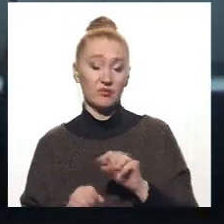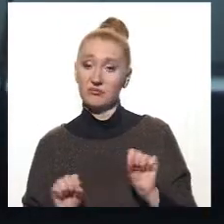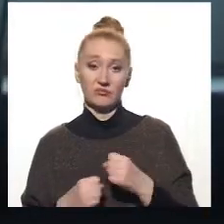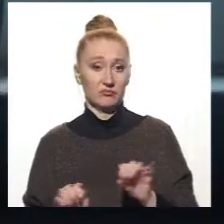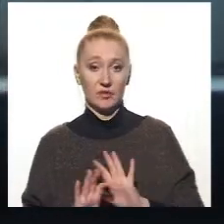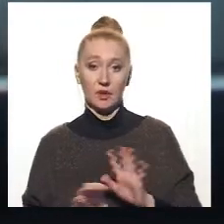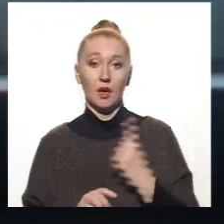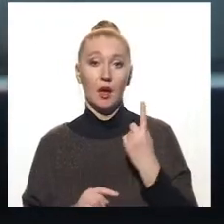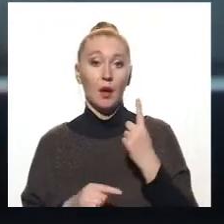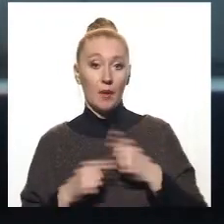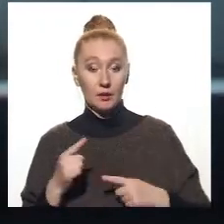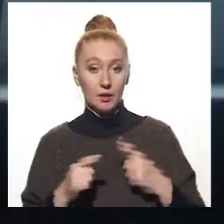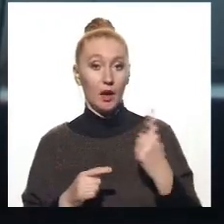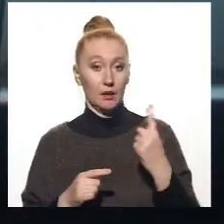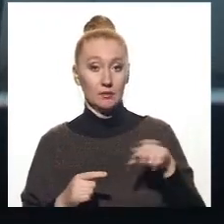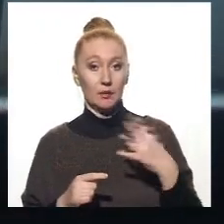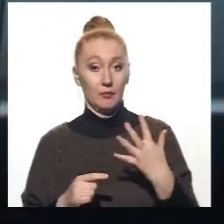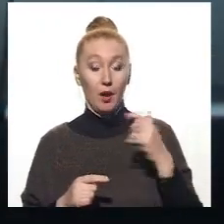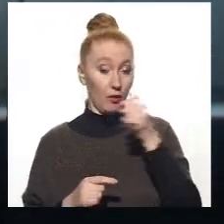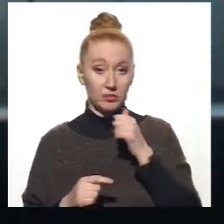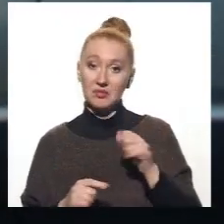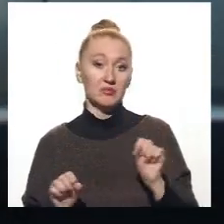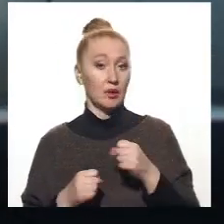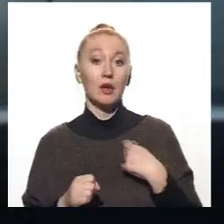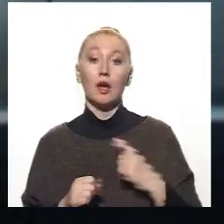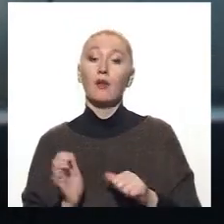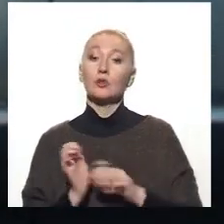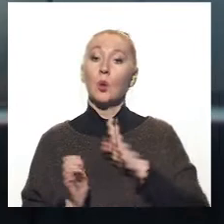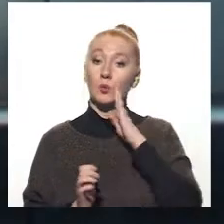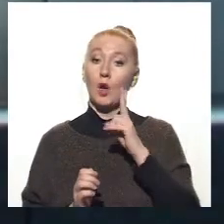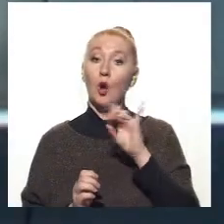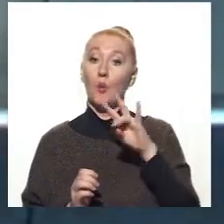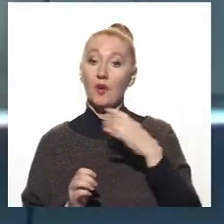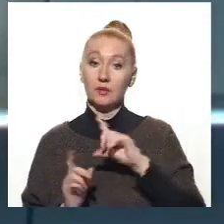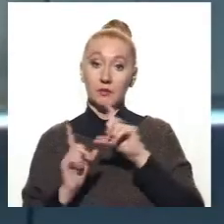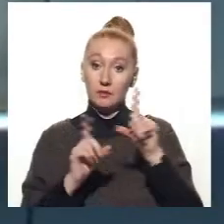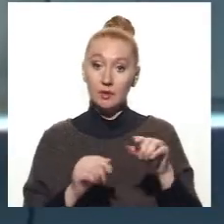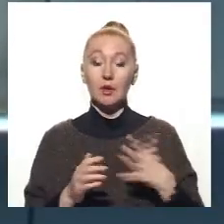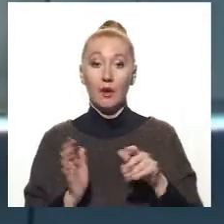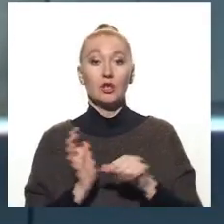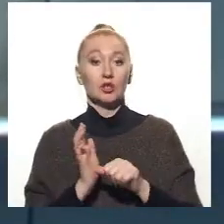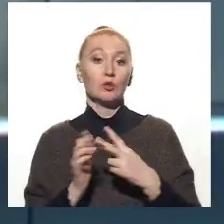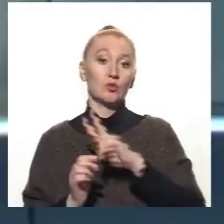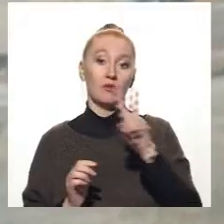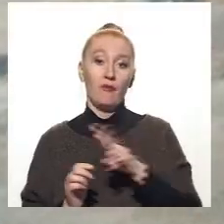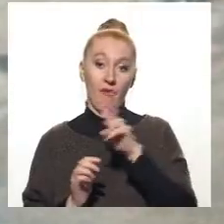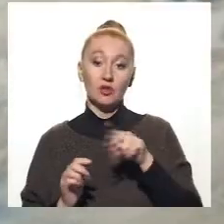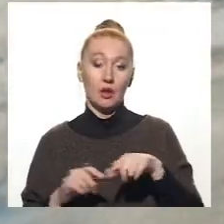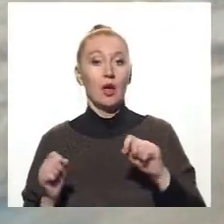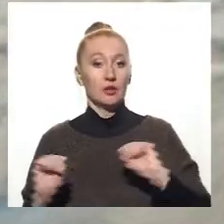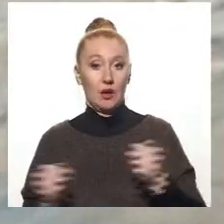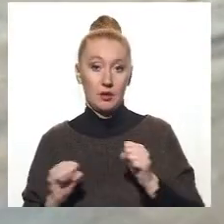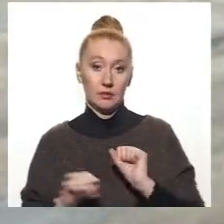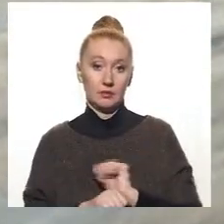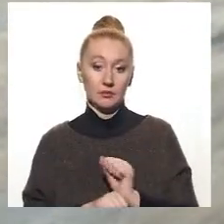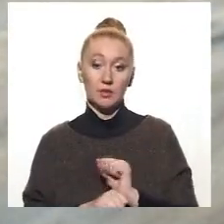години реально доїхати? Ні, я їду з Кропивницького. Виїхав о 6 ранку, тобто вже 2,5 години. І це ще я на ленд-крузері. Цією